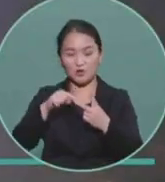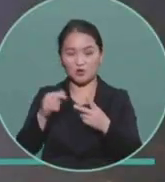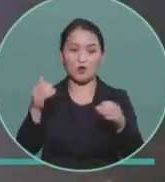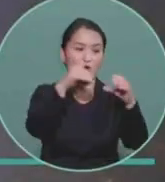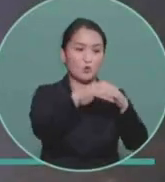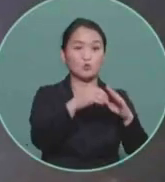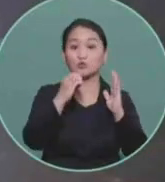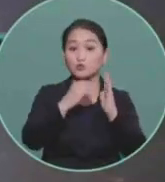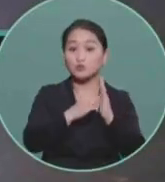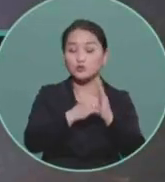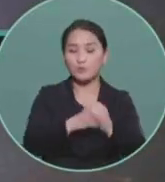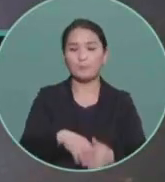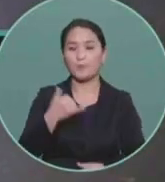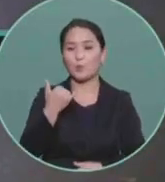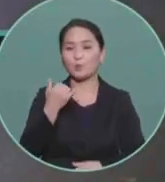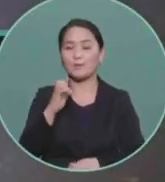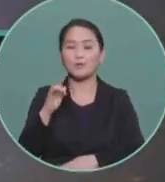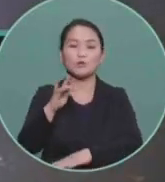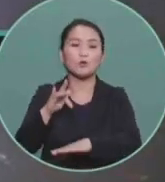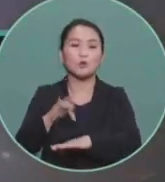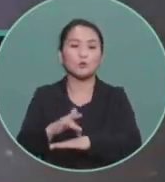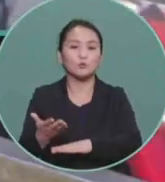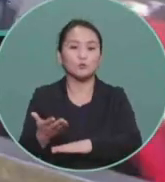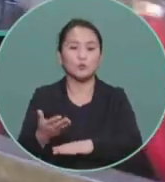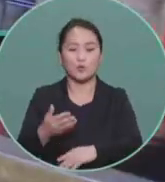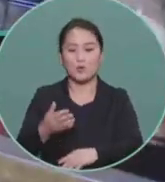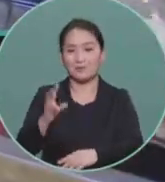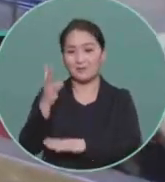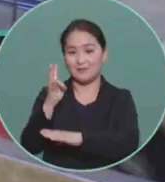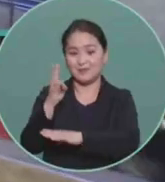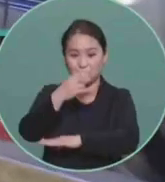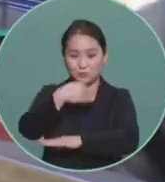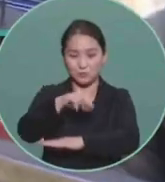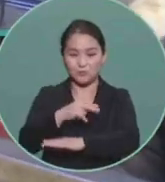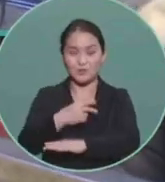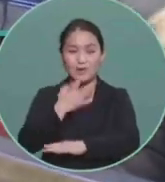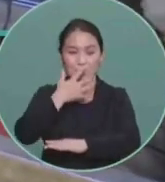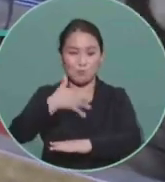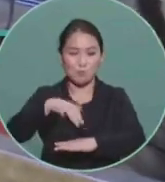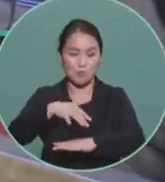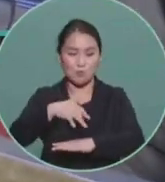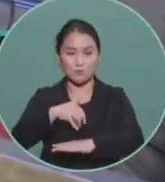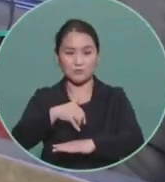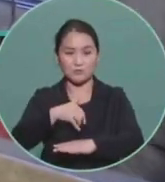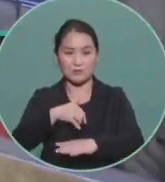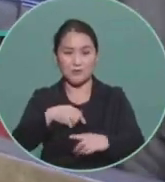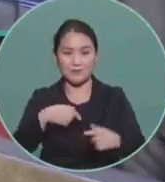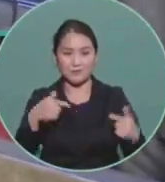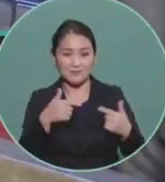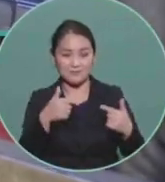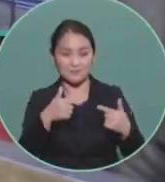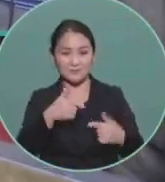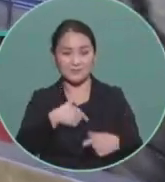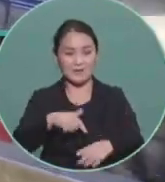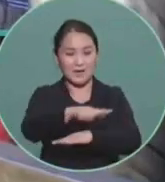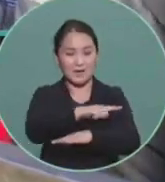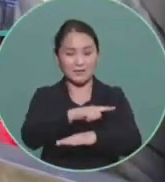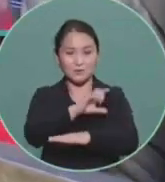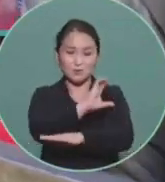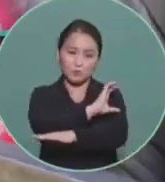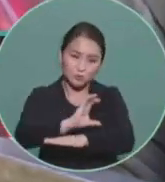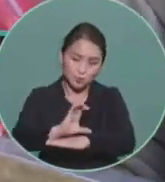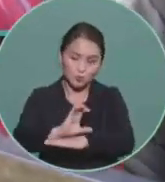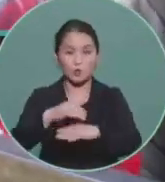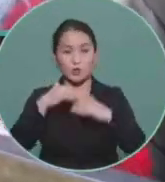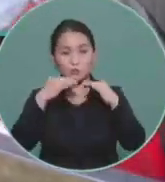учиртай. Улаанбаатар хотын зүгээс бол одоо налаах дүүрийн иргэдэд агарын бохирдлыг тэмцэх газар сургалц зөвлөгөөгөө хийсэн цэгүүдийн